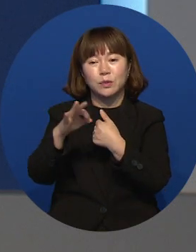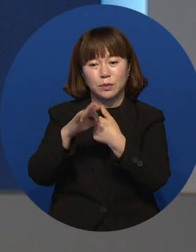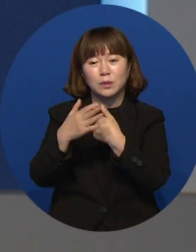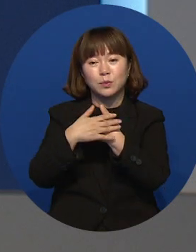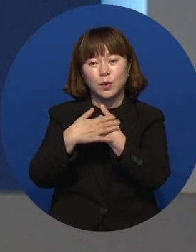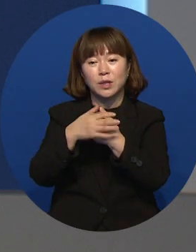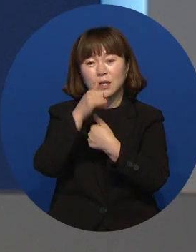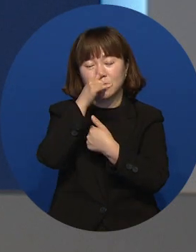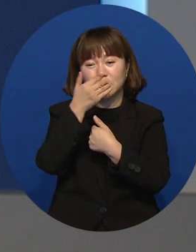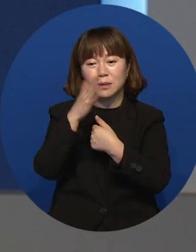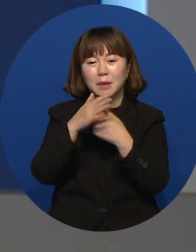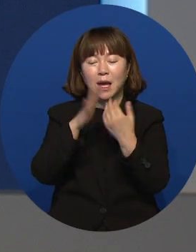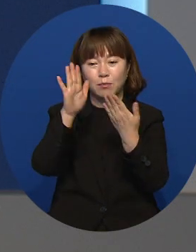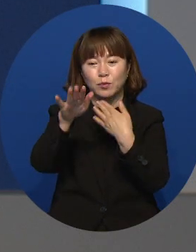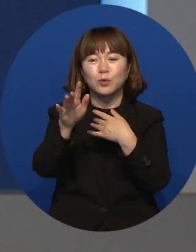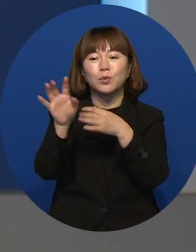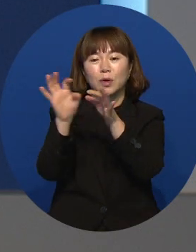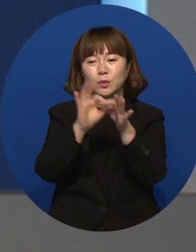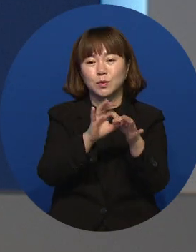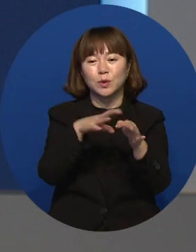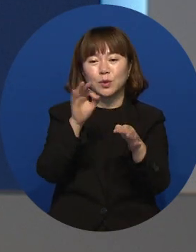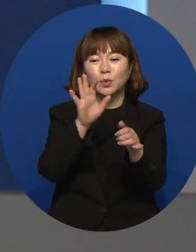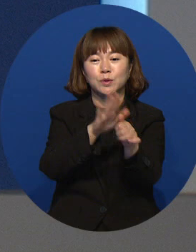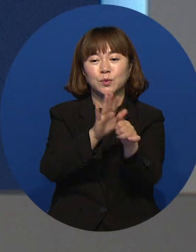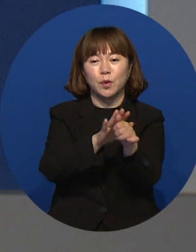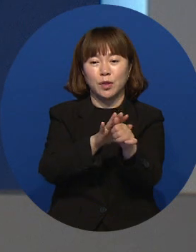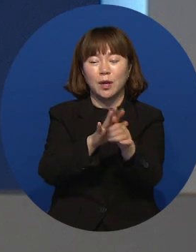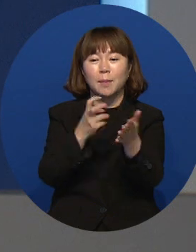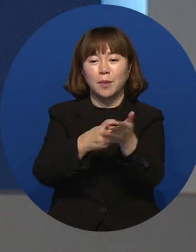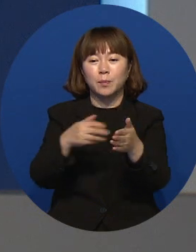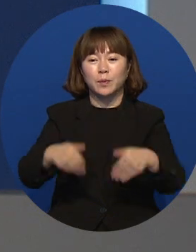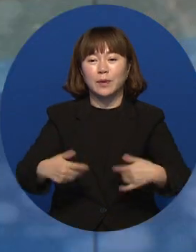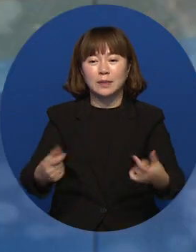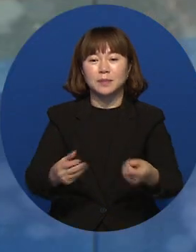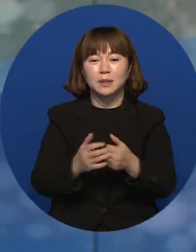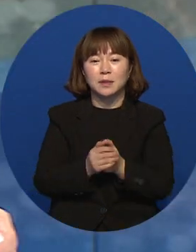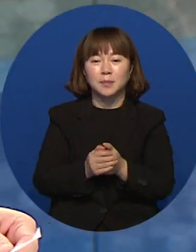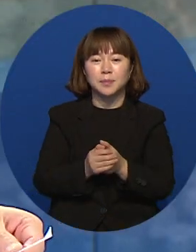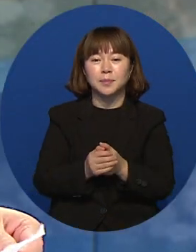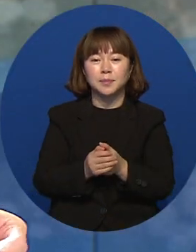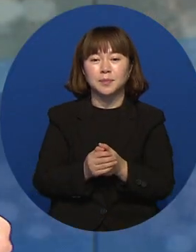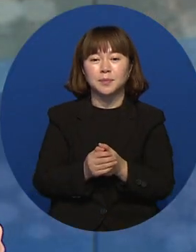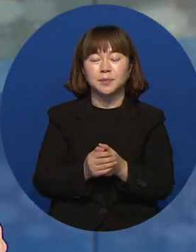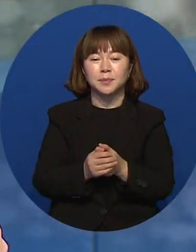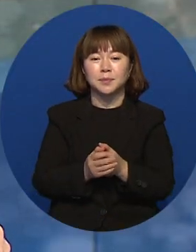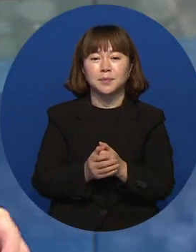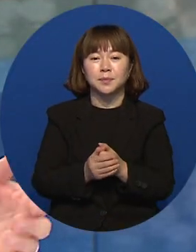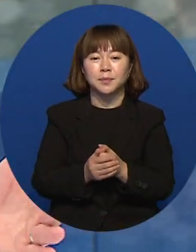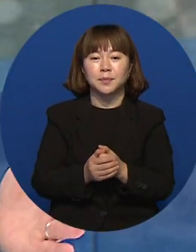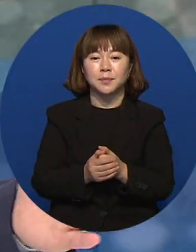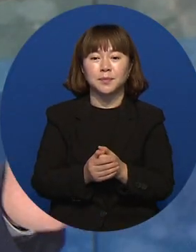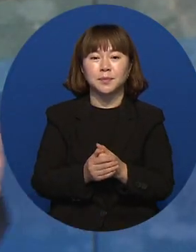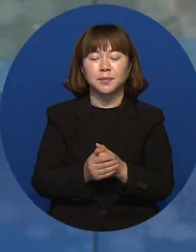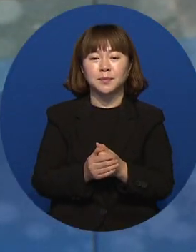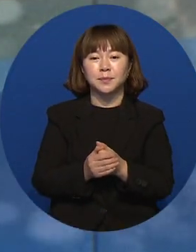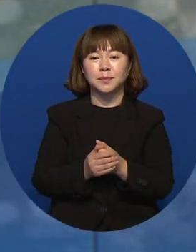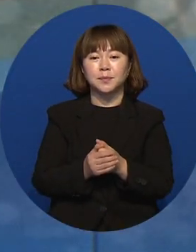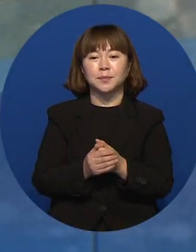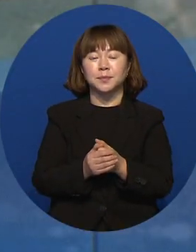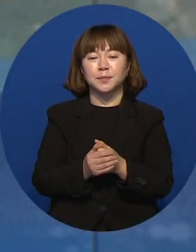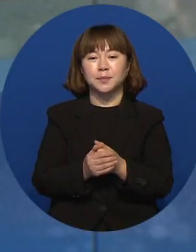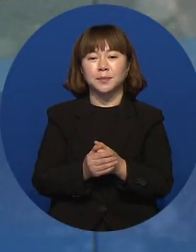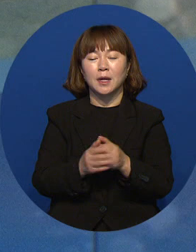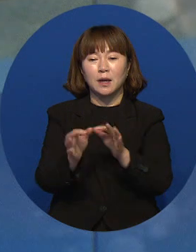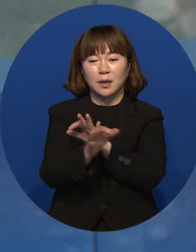정도 이제 비부 제도는 좀 필요하지 않냐 이렇게 생각됩니다 극장이 오늘 뭐 보건 당국 그 책임자로 오셨지만 어 경제의 파트